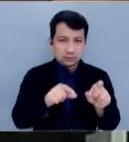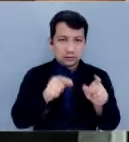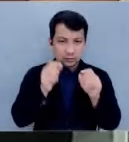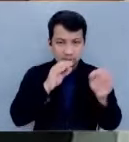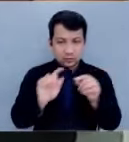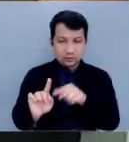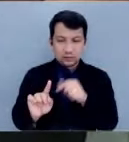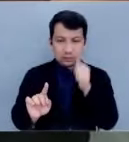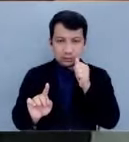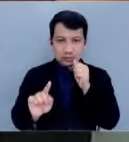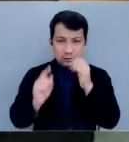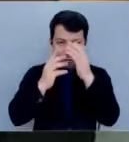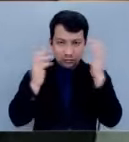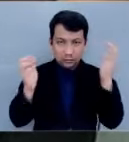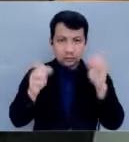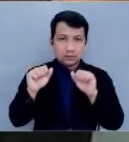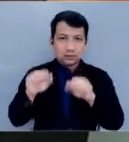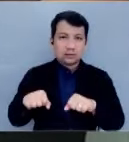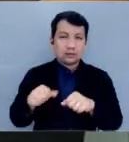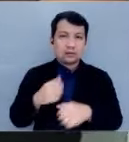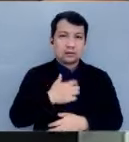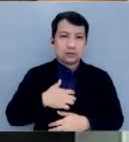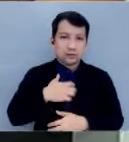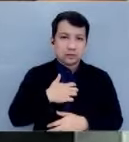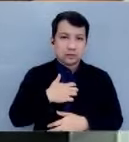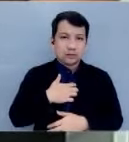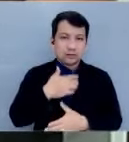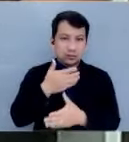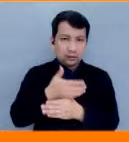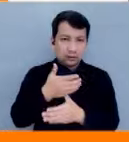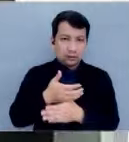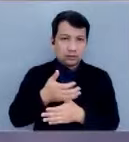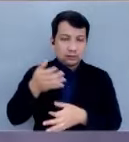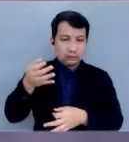nag-amok, posibleng ireklamo ng obstruction of justice.